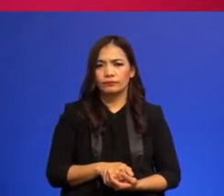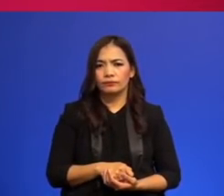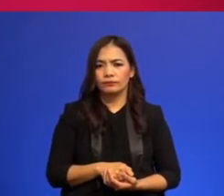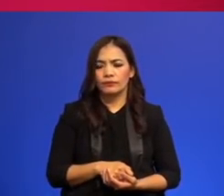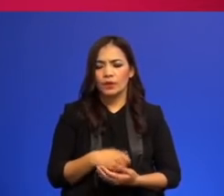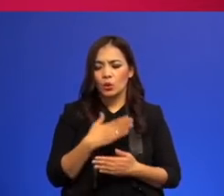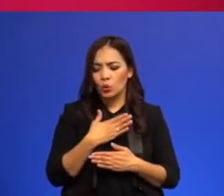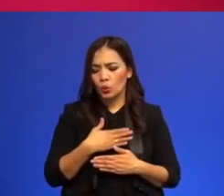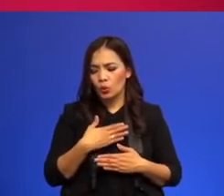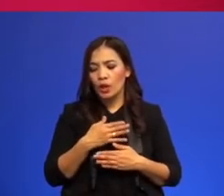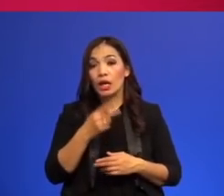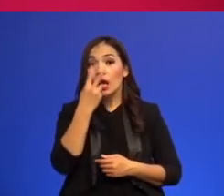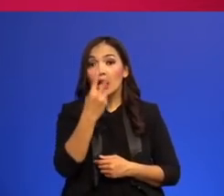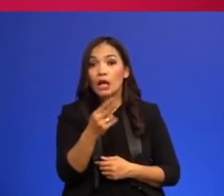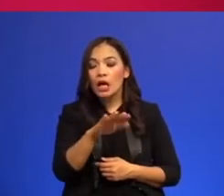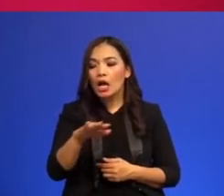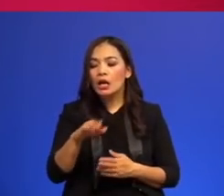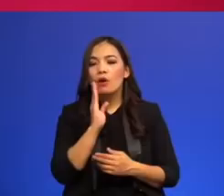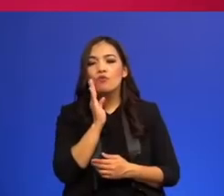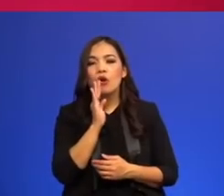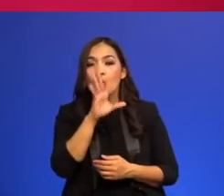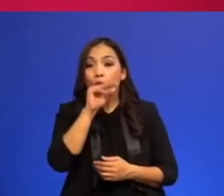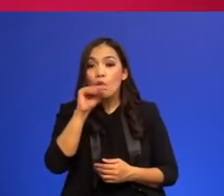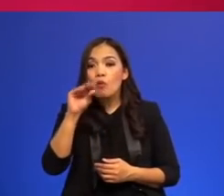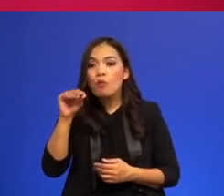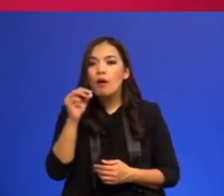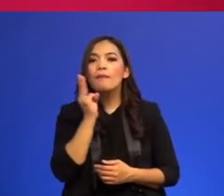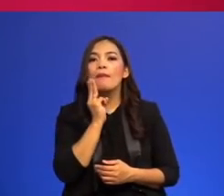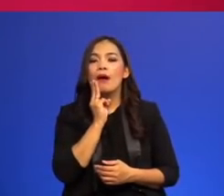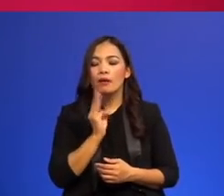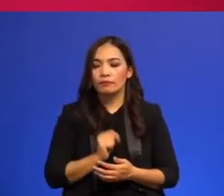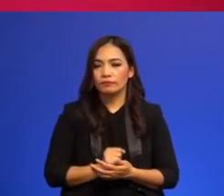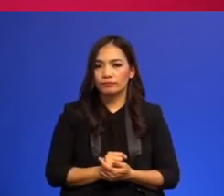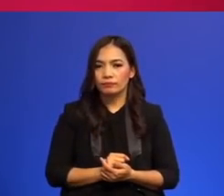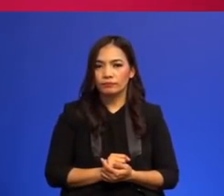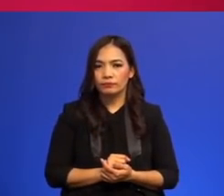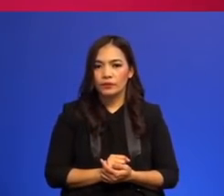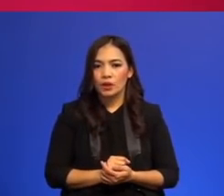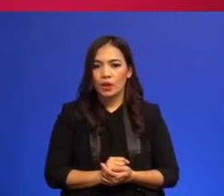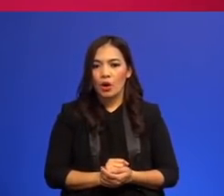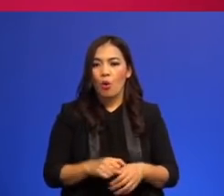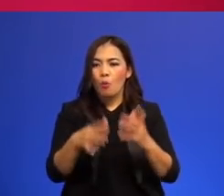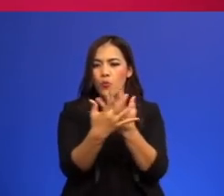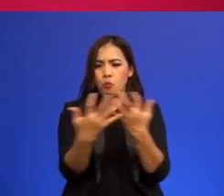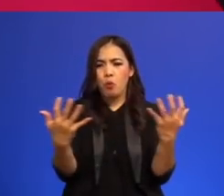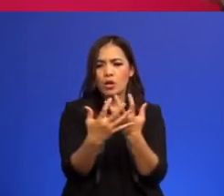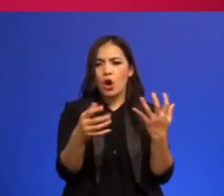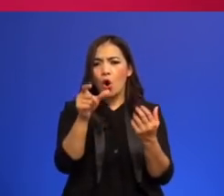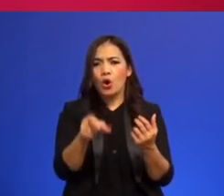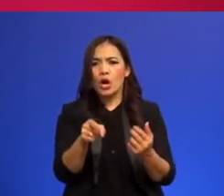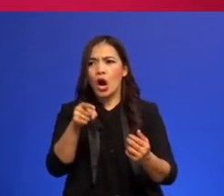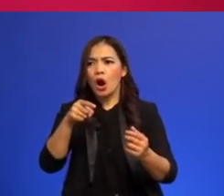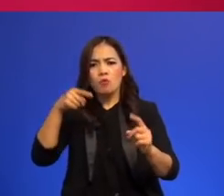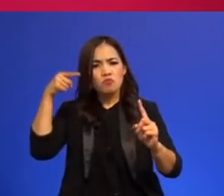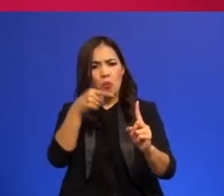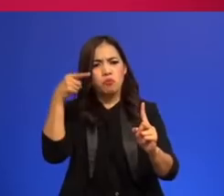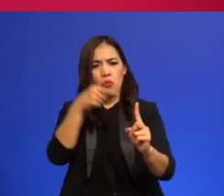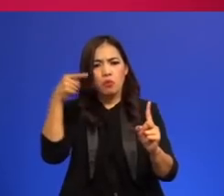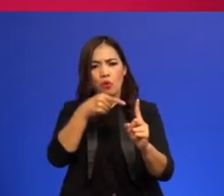Aduh, saya juga pernah lihat ada anak muda ngomelin mama, tahu orang di depan orang, mama sih gitu-gitu.